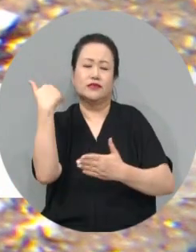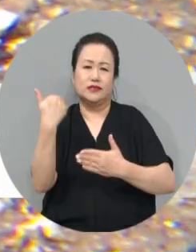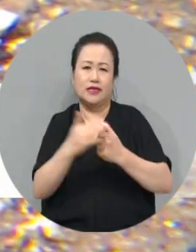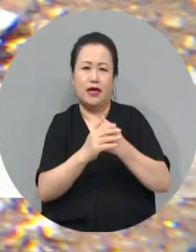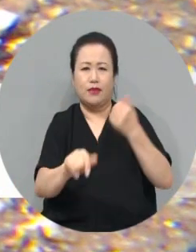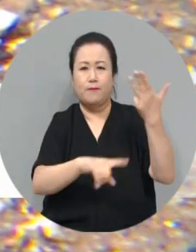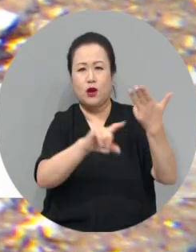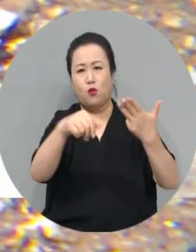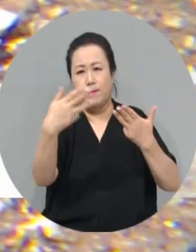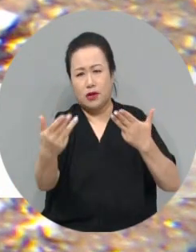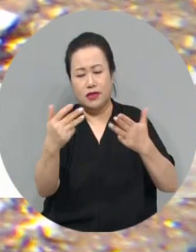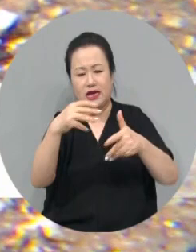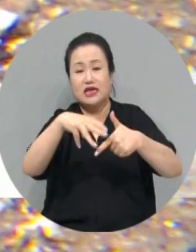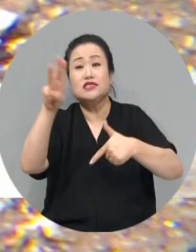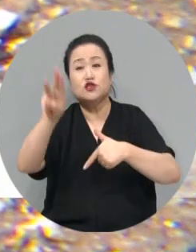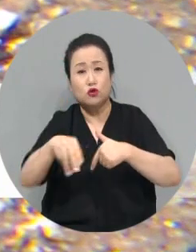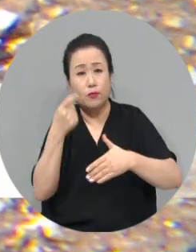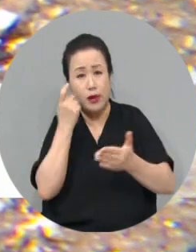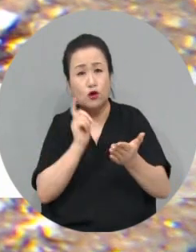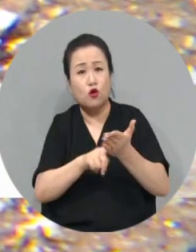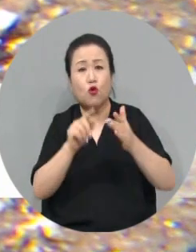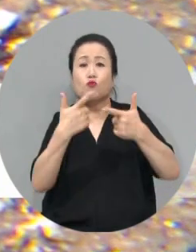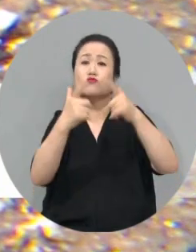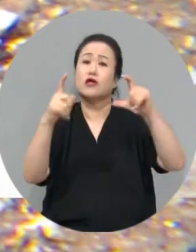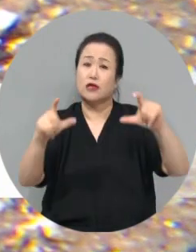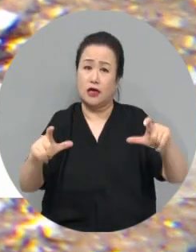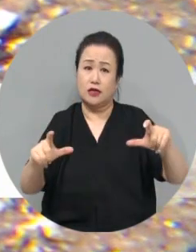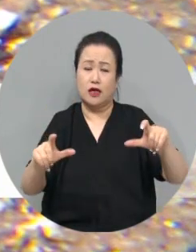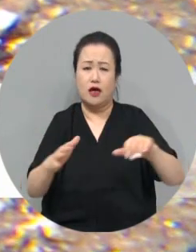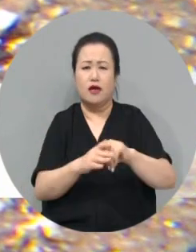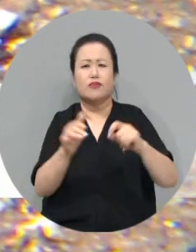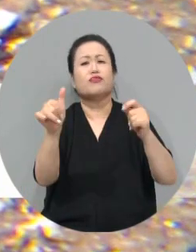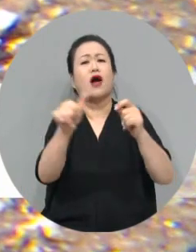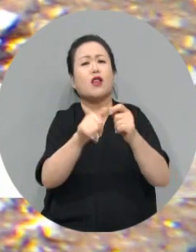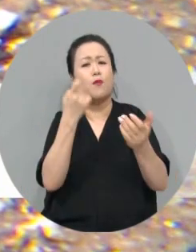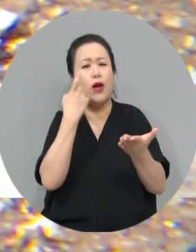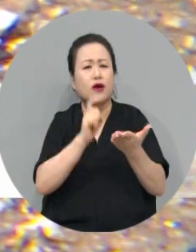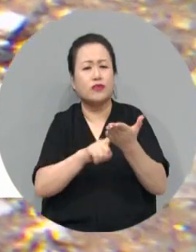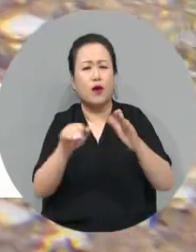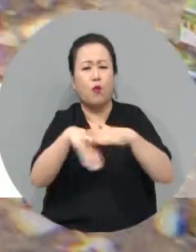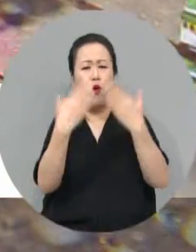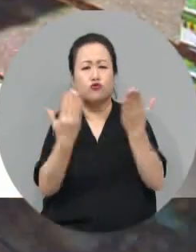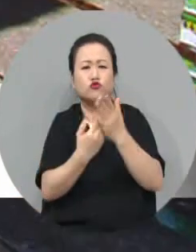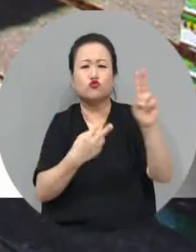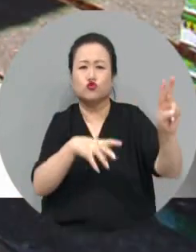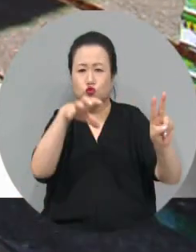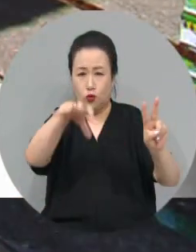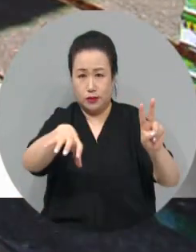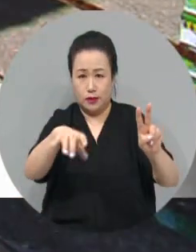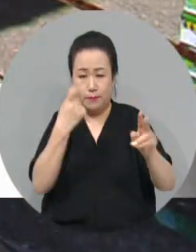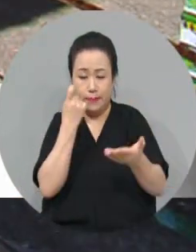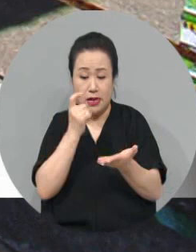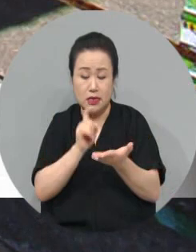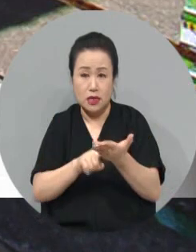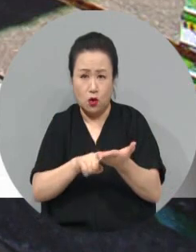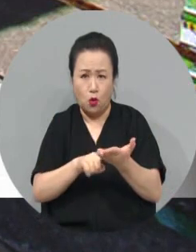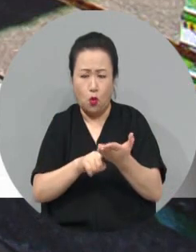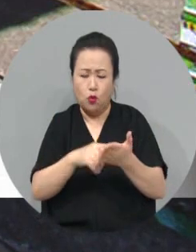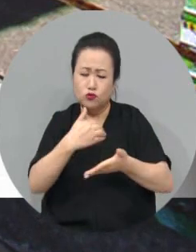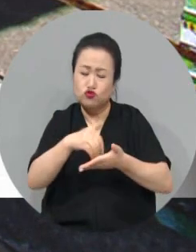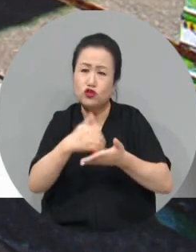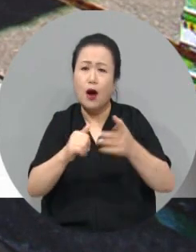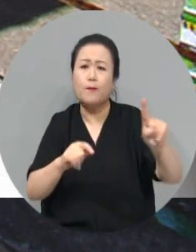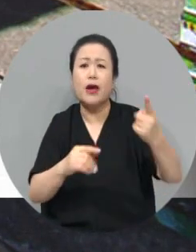8일 인천항에서도 발견이 됐고 부산에서는 이번이 다섯 번째인데요. 모두 두 곳에서 발견이 된 데다